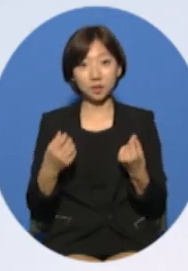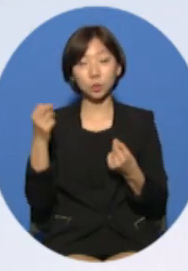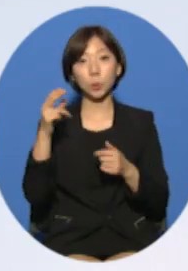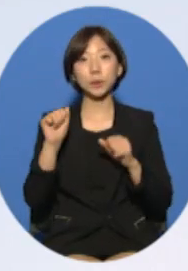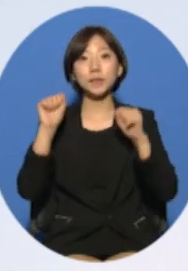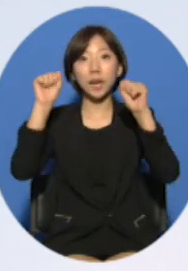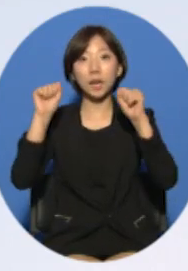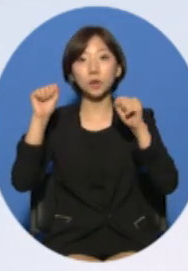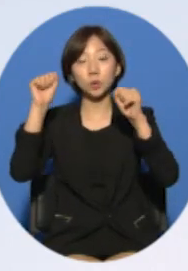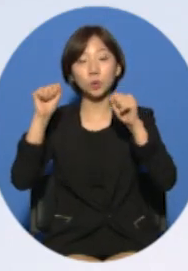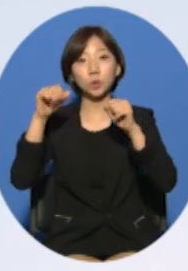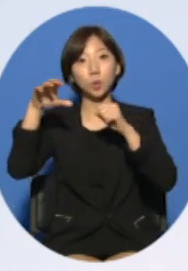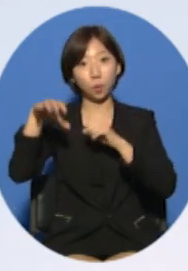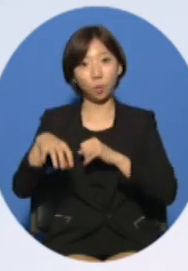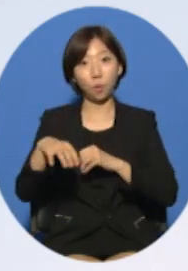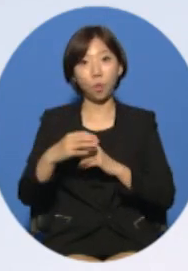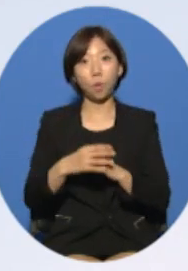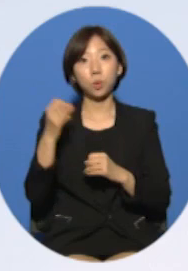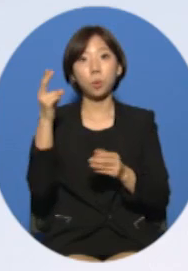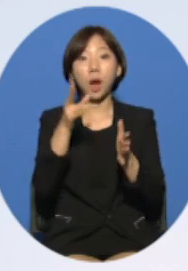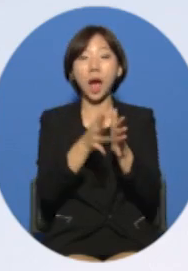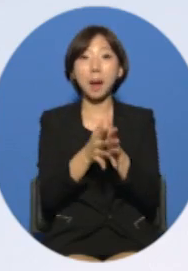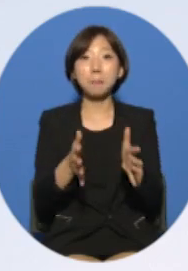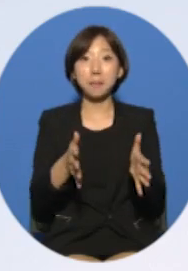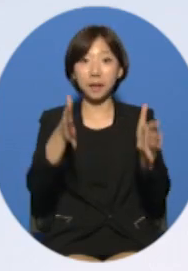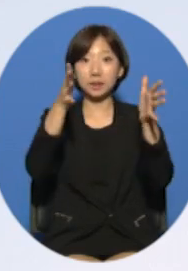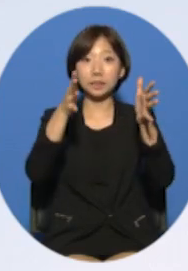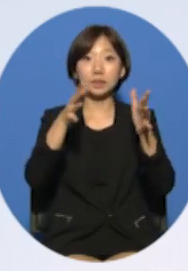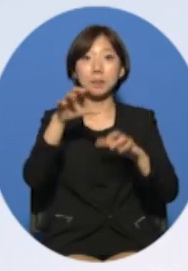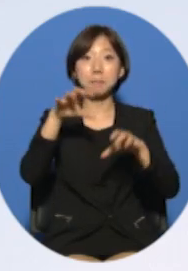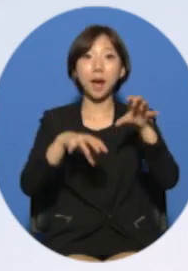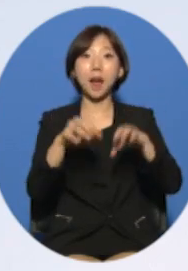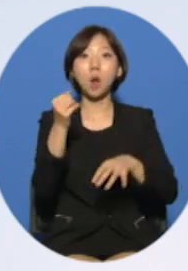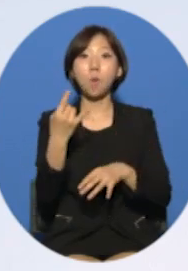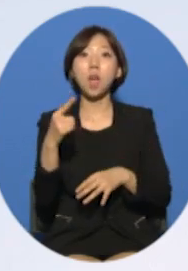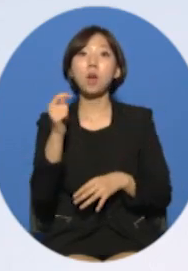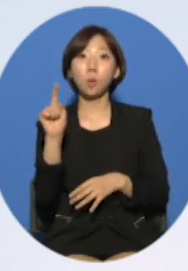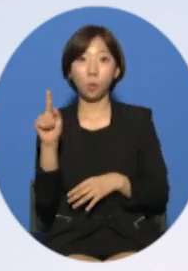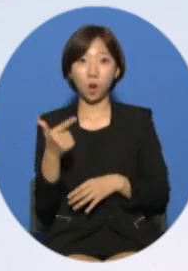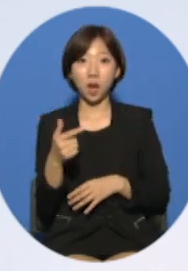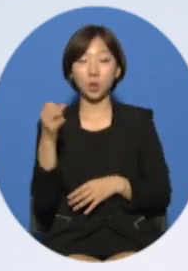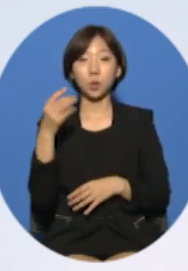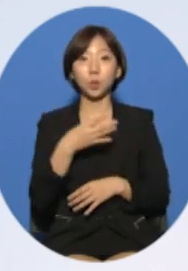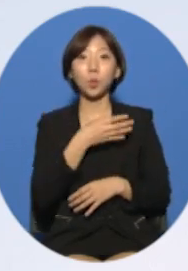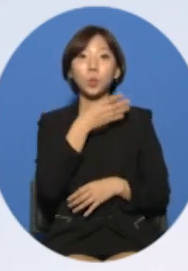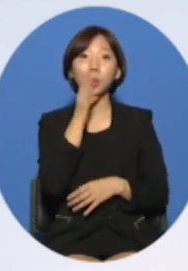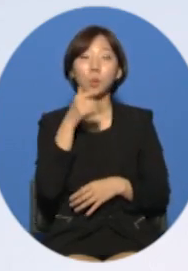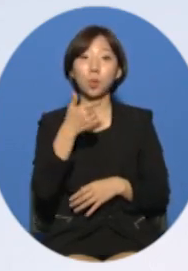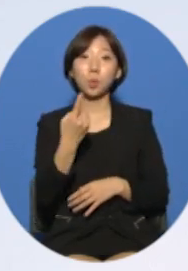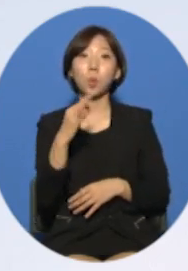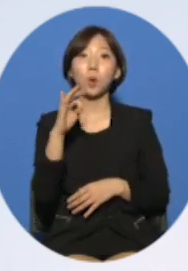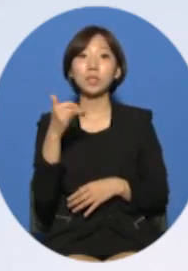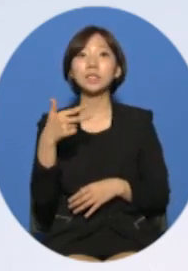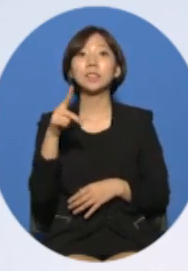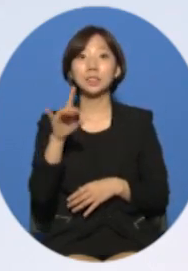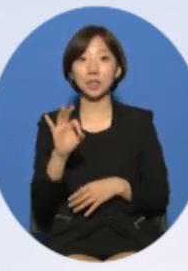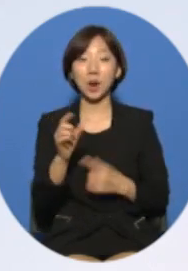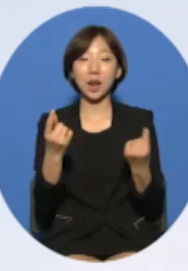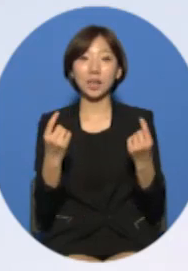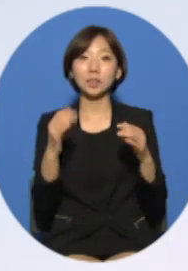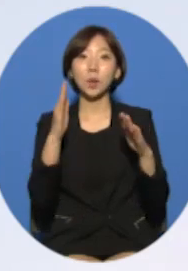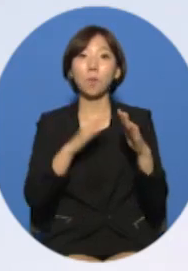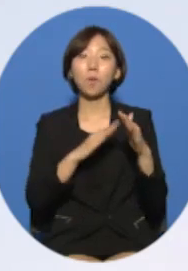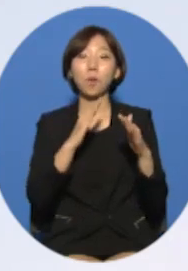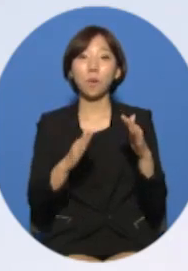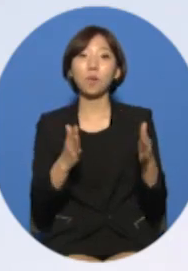체육관 또 그렇지 않으면 이제 그 아파트 같은 데는 마을 회관. 네. 그다음에 노인정. 노인정. 네. 이런 그 공공기관 건물에다 많이